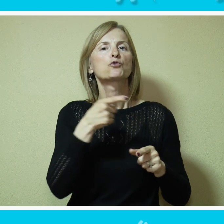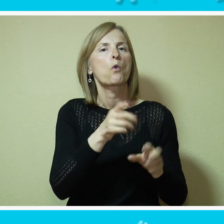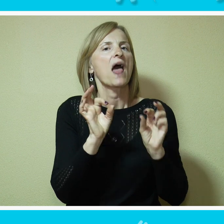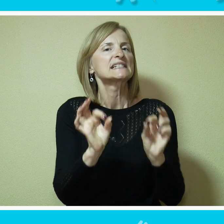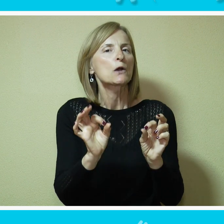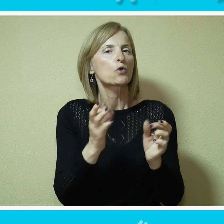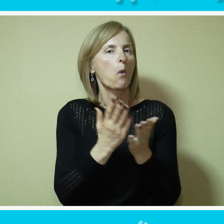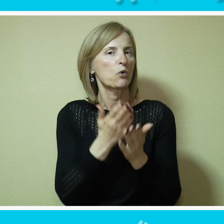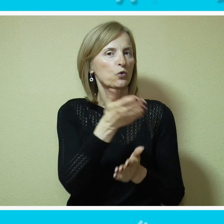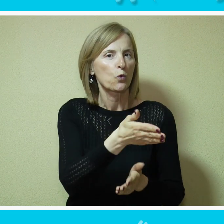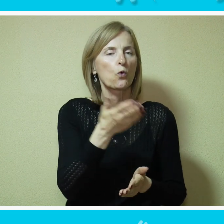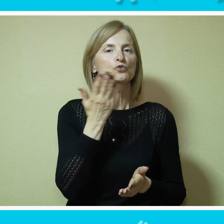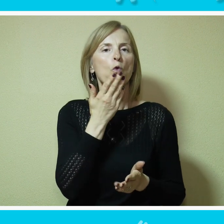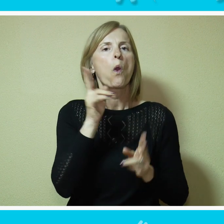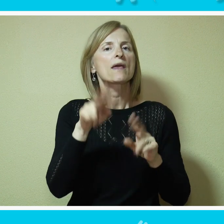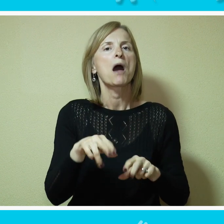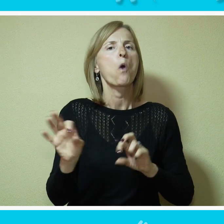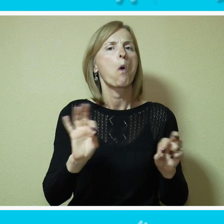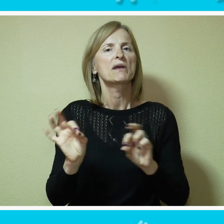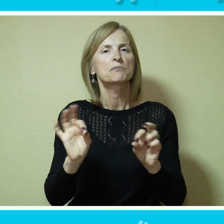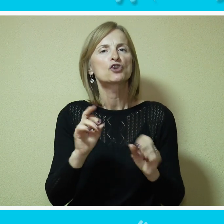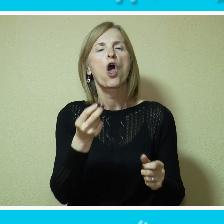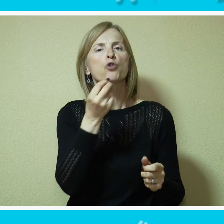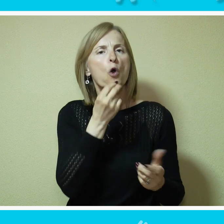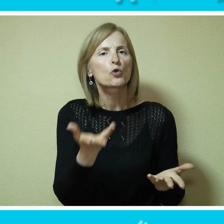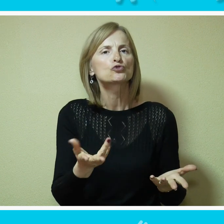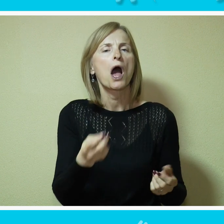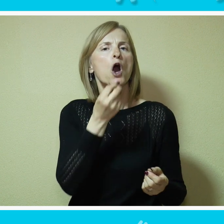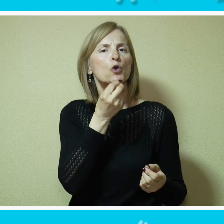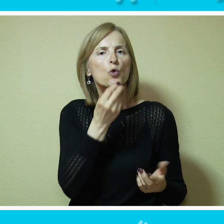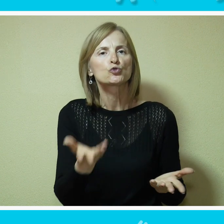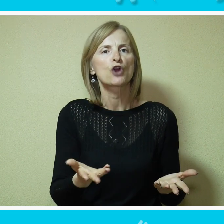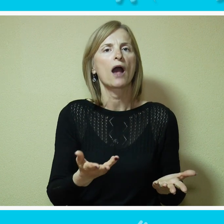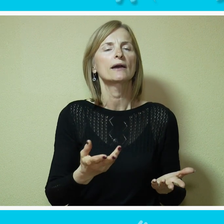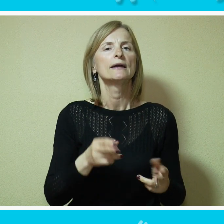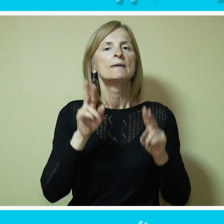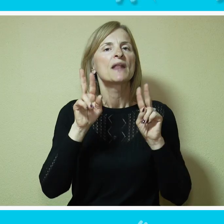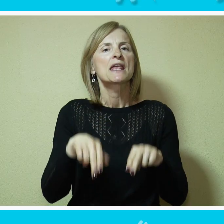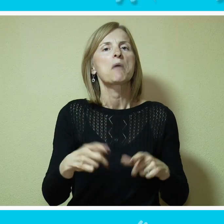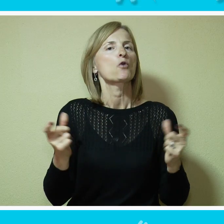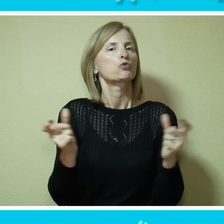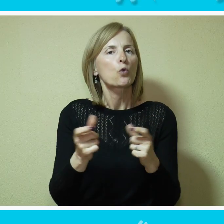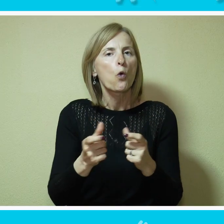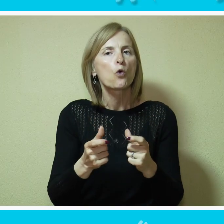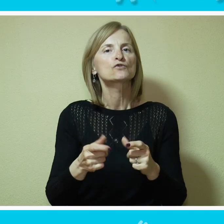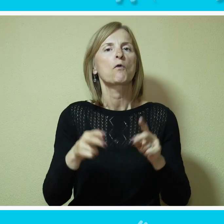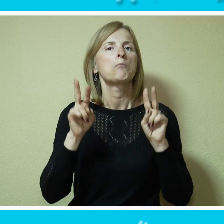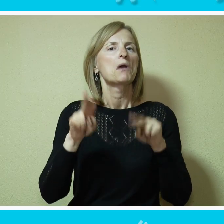sigurnom, bezbednom, imaju obezbeđen doručak i ručak tu i imaju druženje,